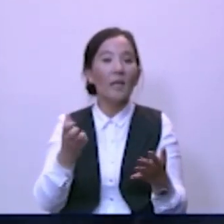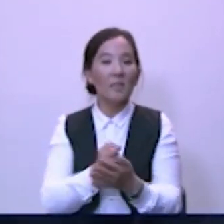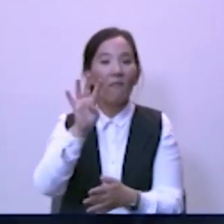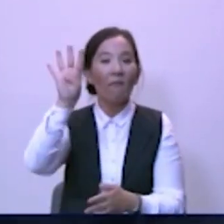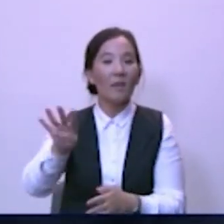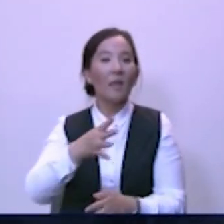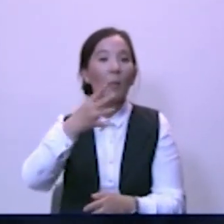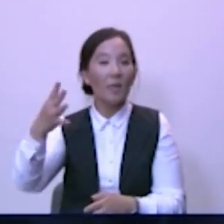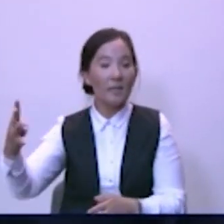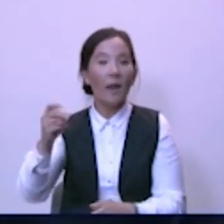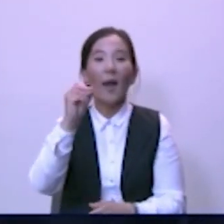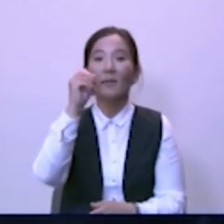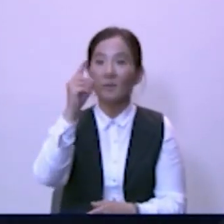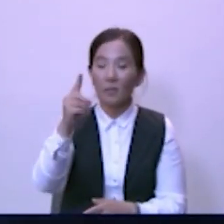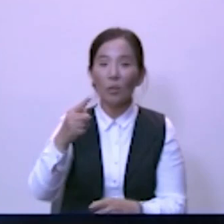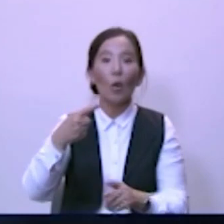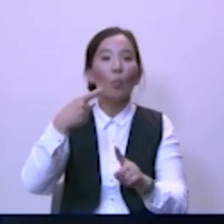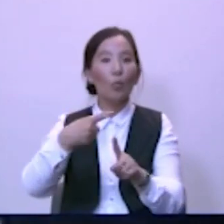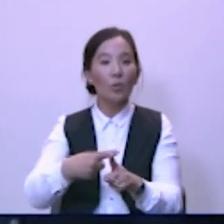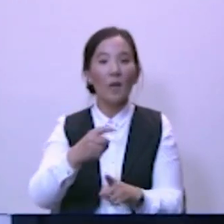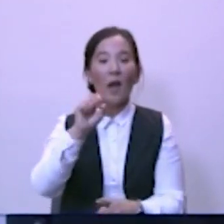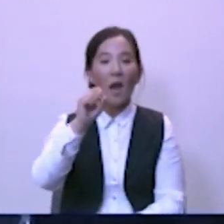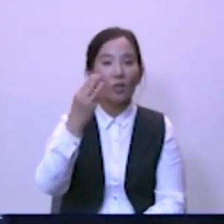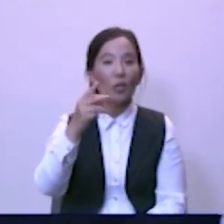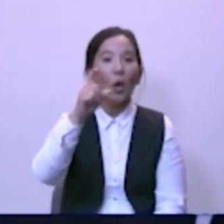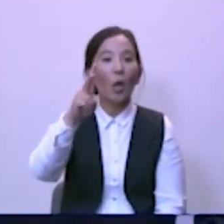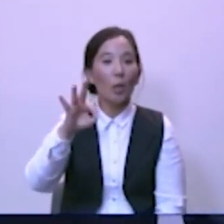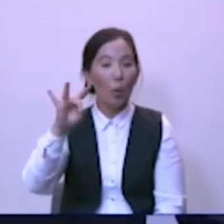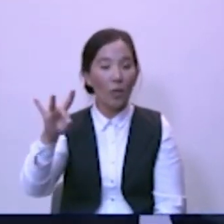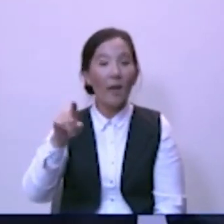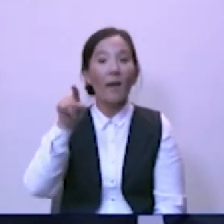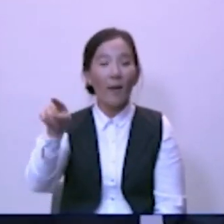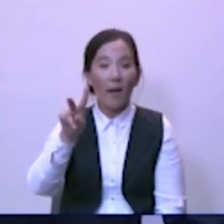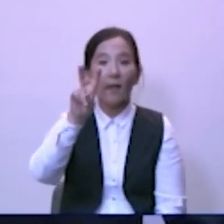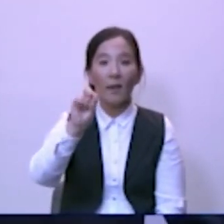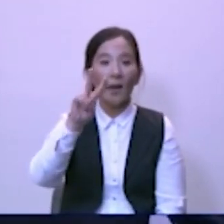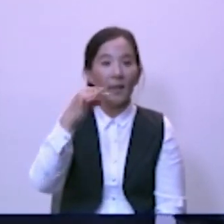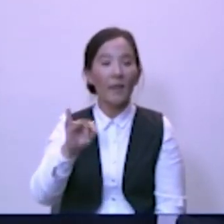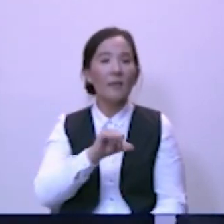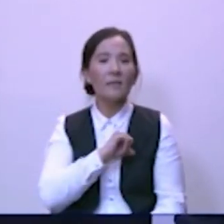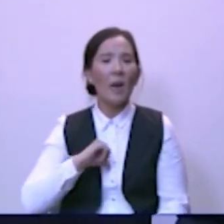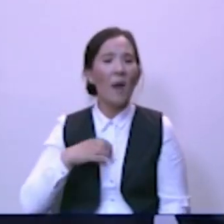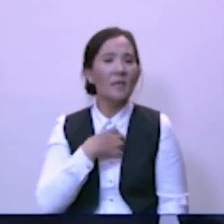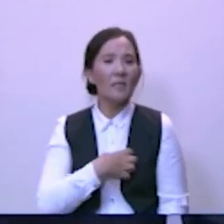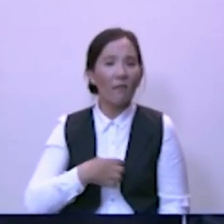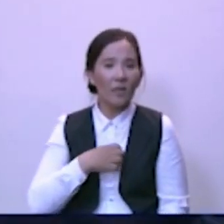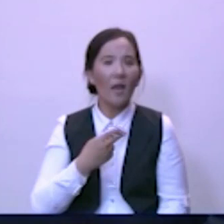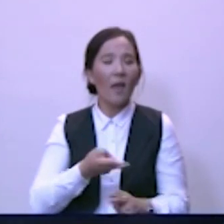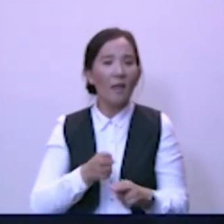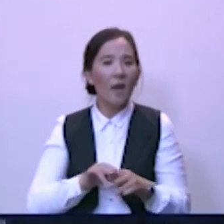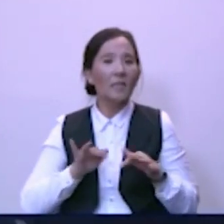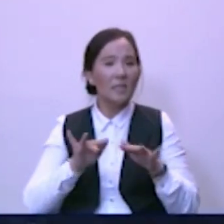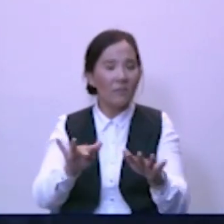11 + h хлор так как калий является основным активным элементом и